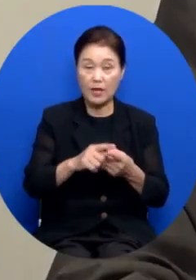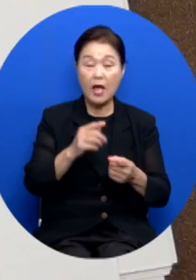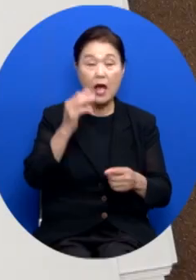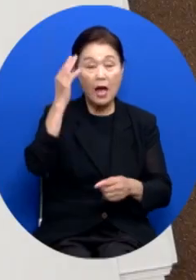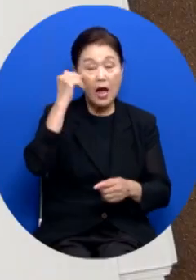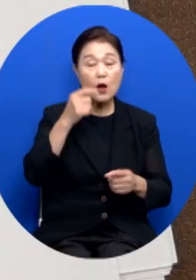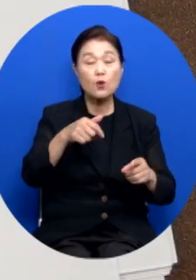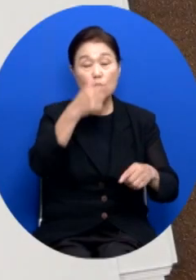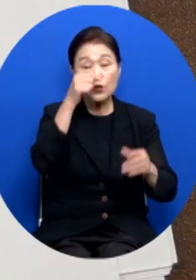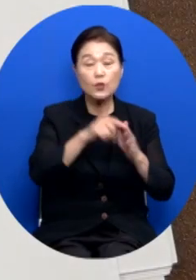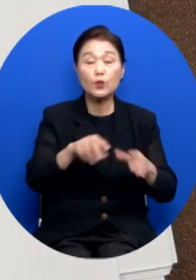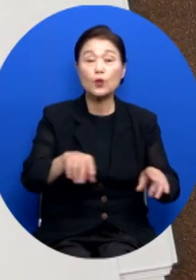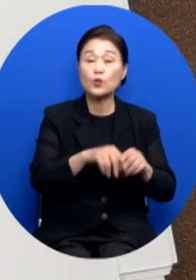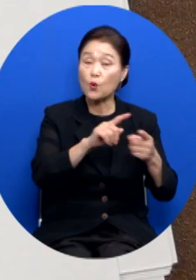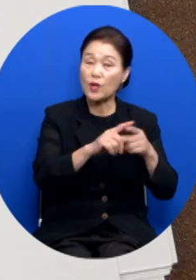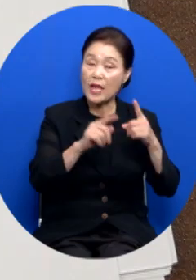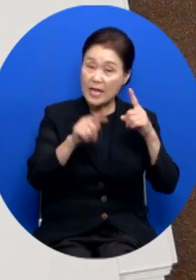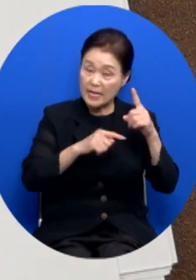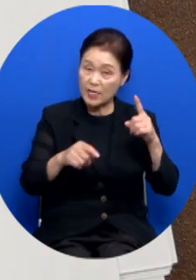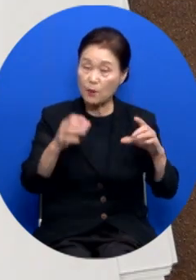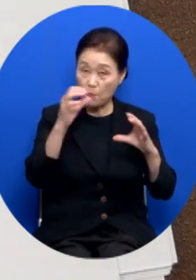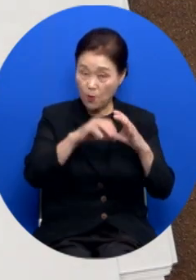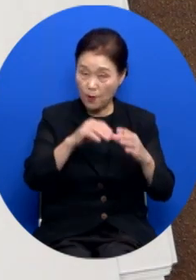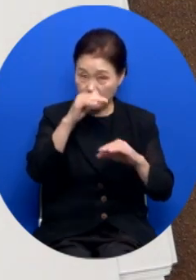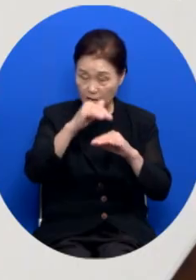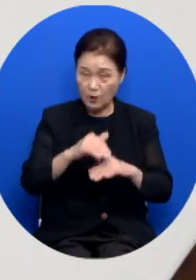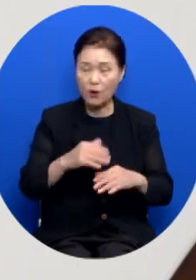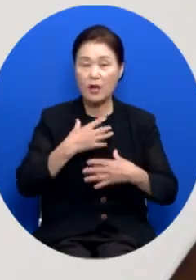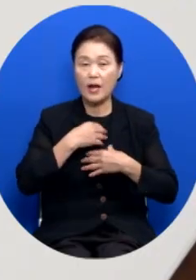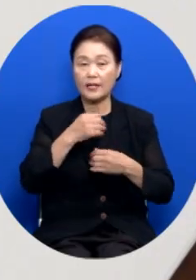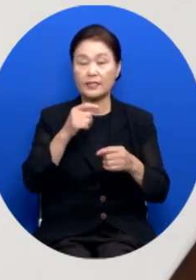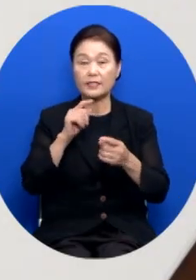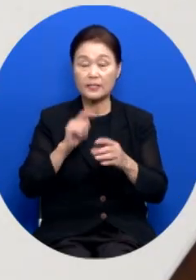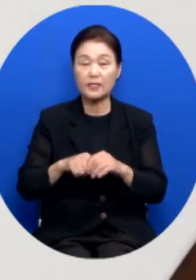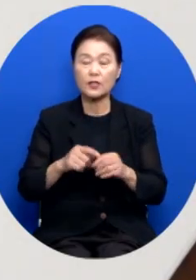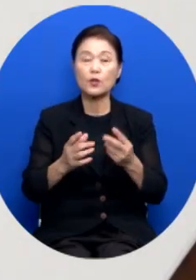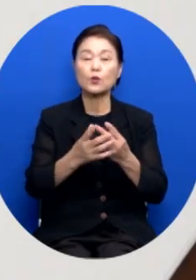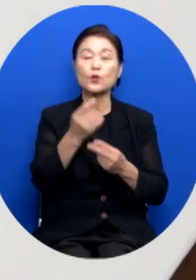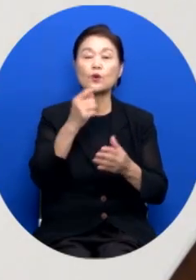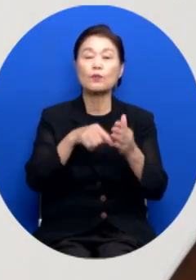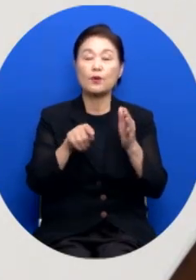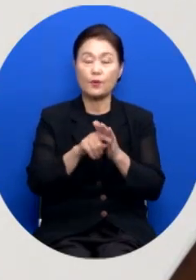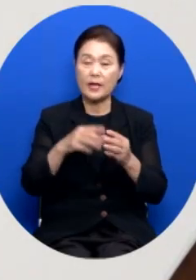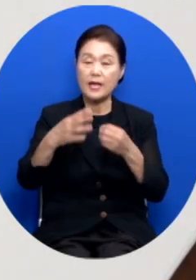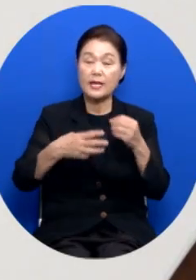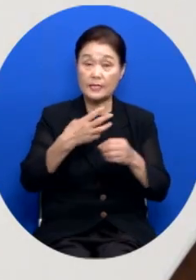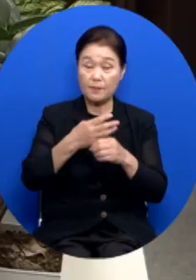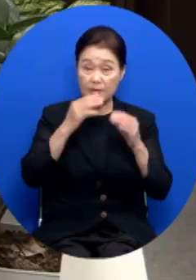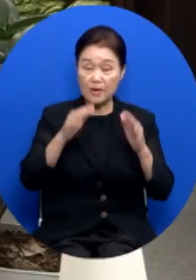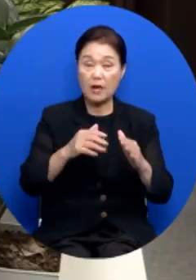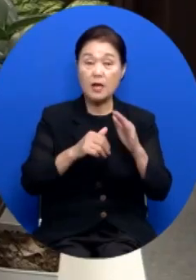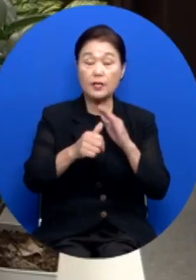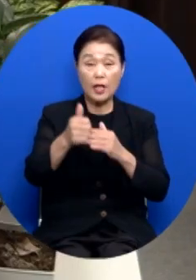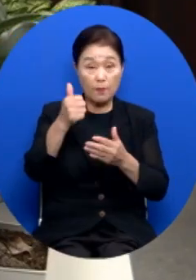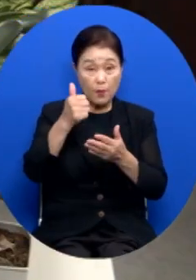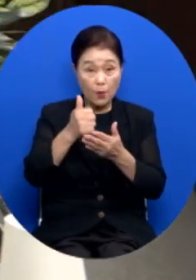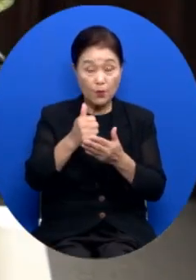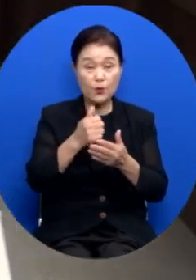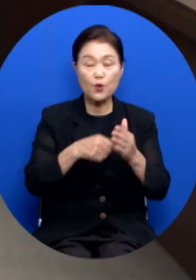측에서 추천한 1인을 포함한다는 내용과 안정적인 통합 유지를 위해 3년간 대표회장 선임을